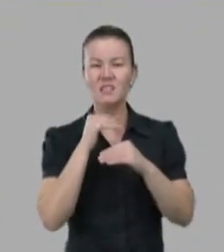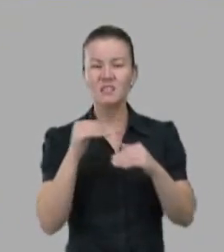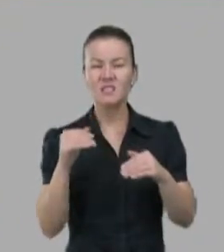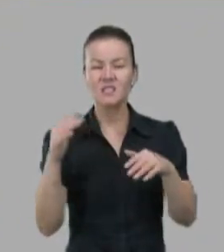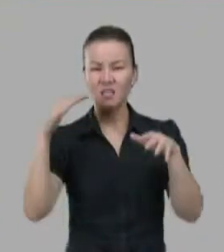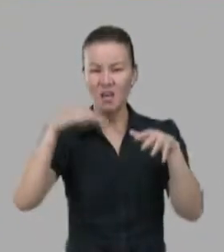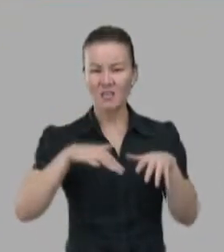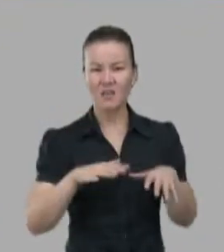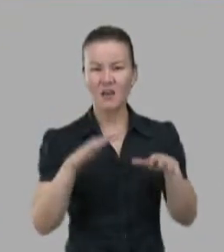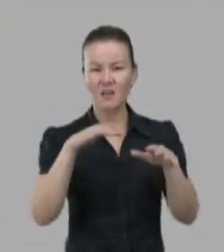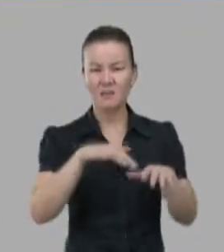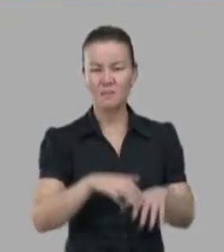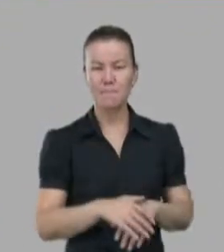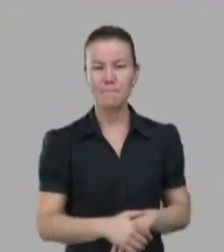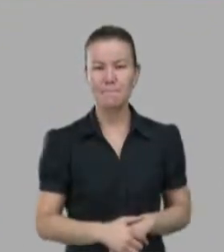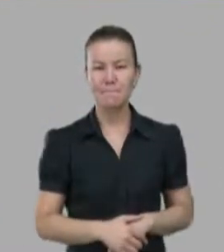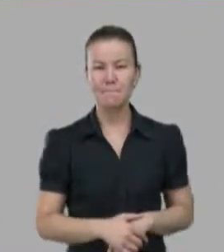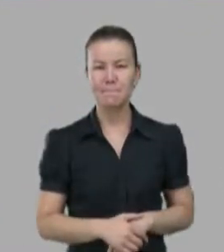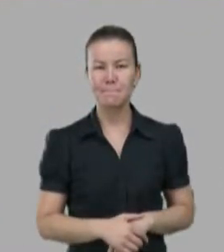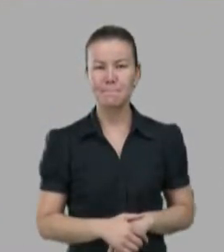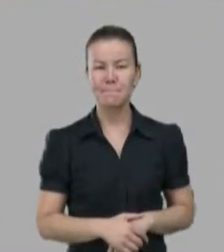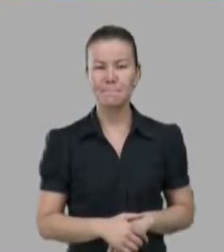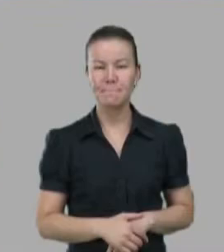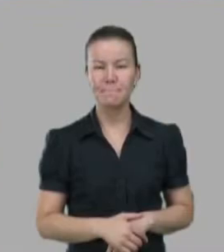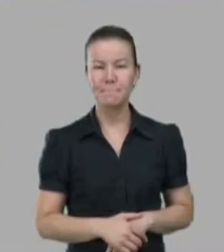Тихий океан.